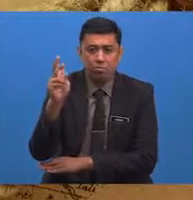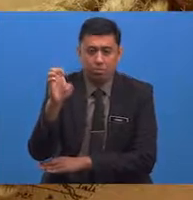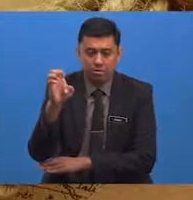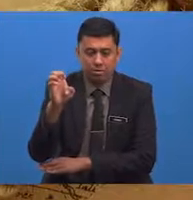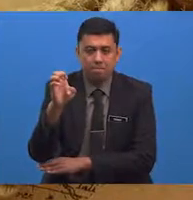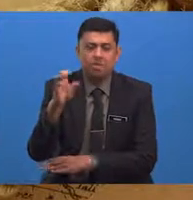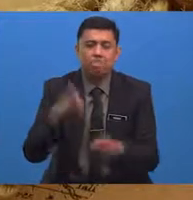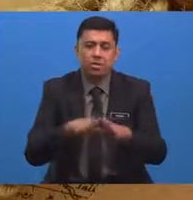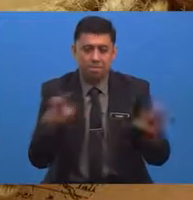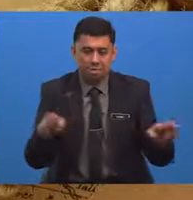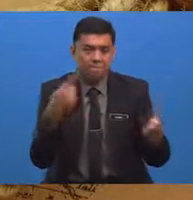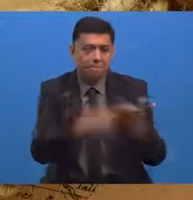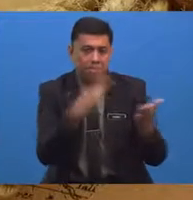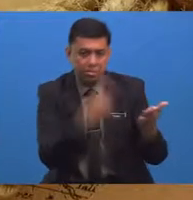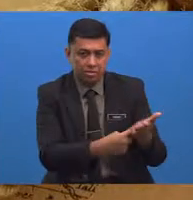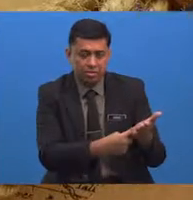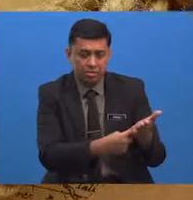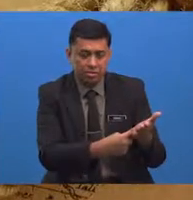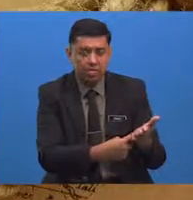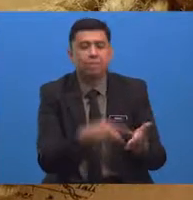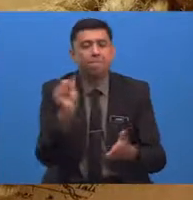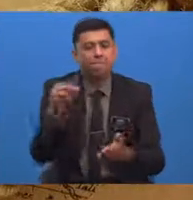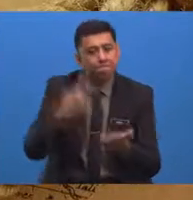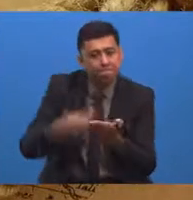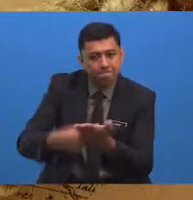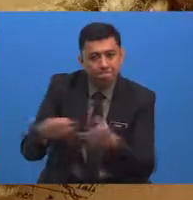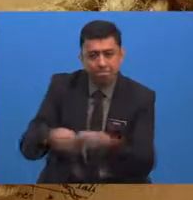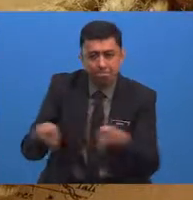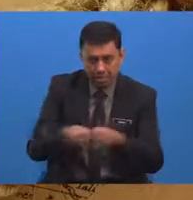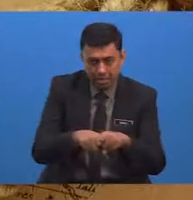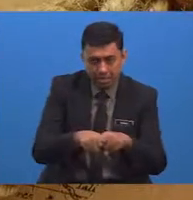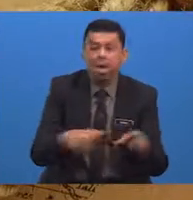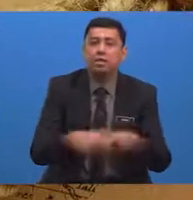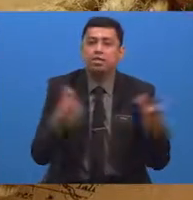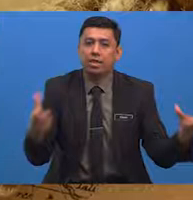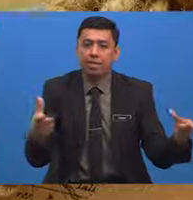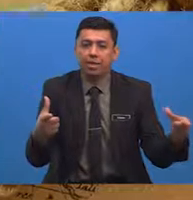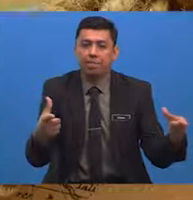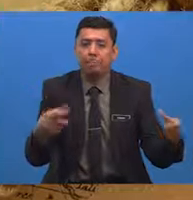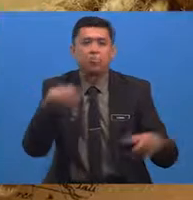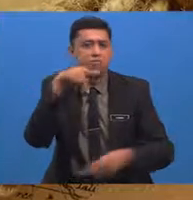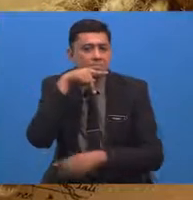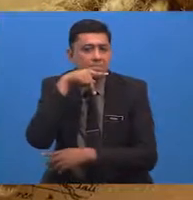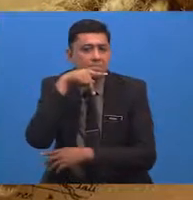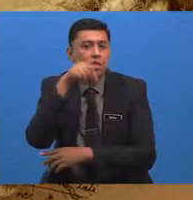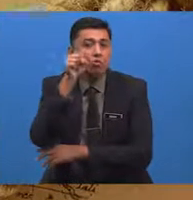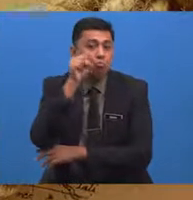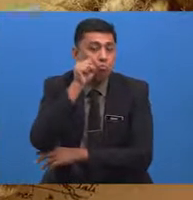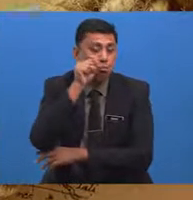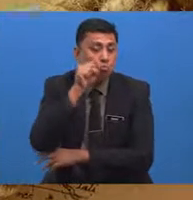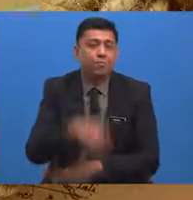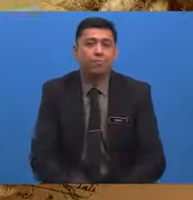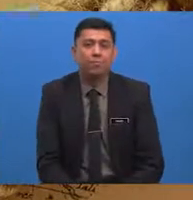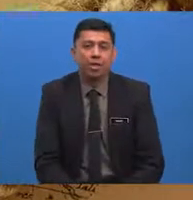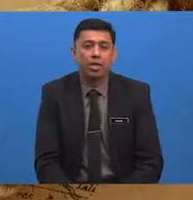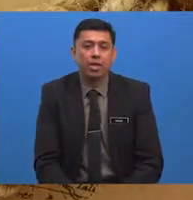akan dibincangkan secara terperinci sebentar lagi. Selain legenda Puteri Santubong, negeri Sarawak juga